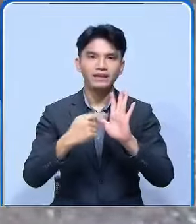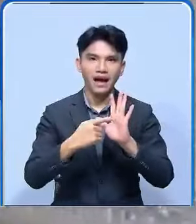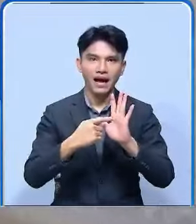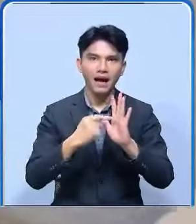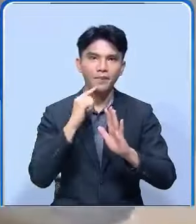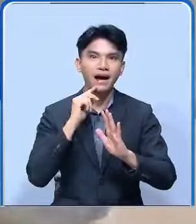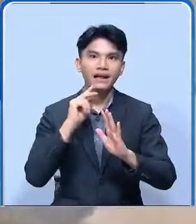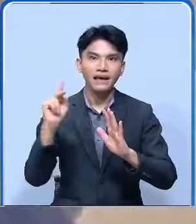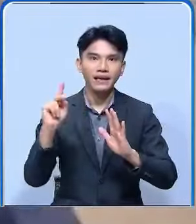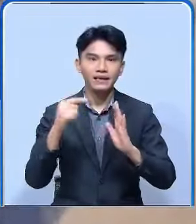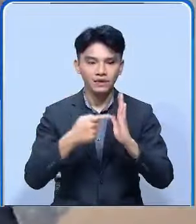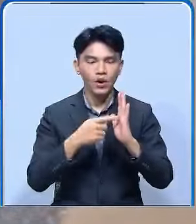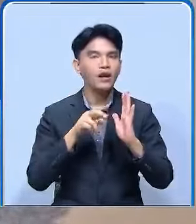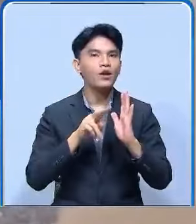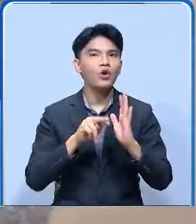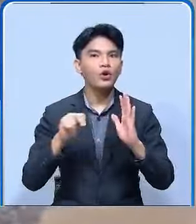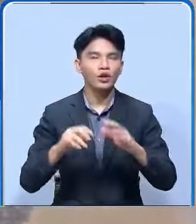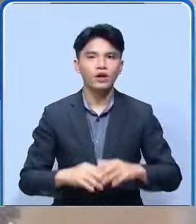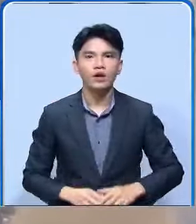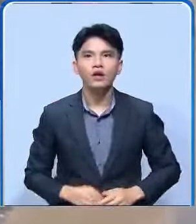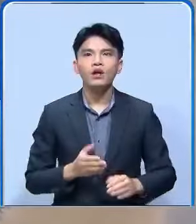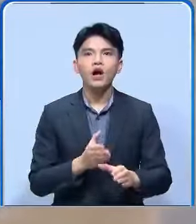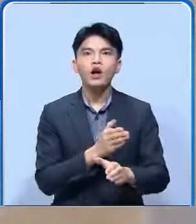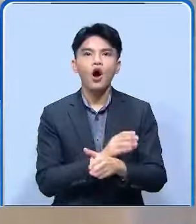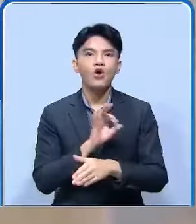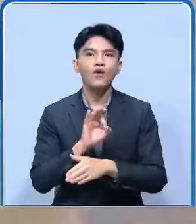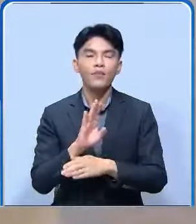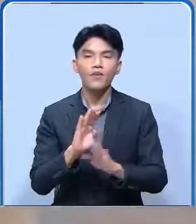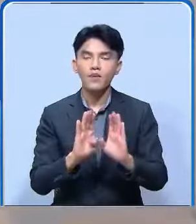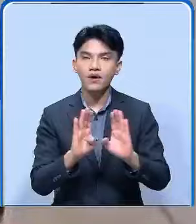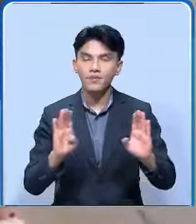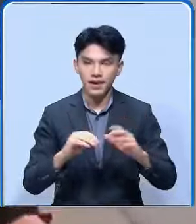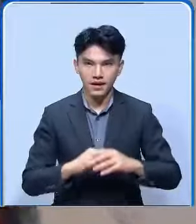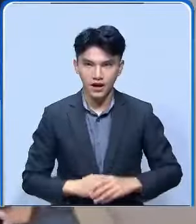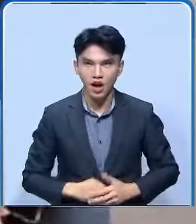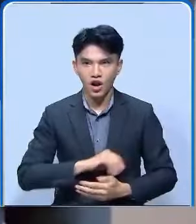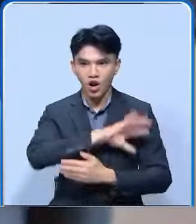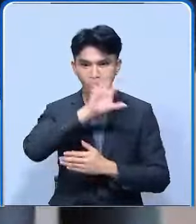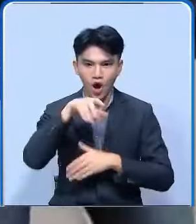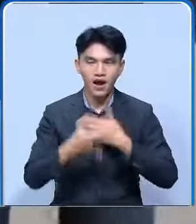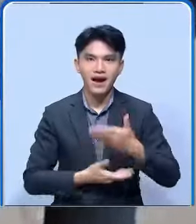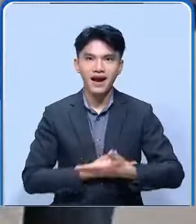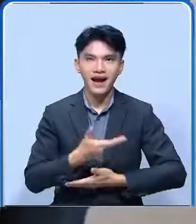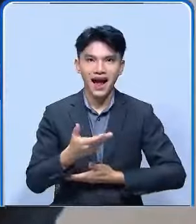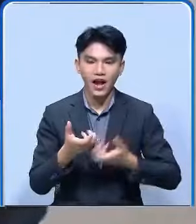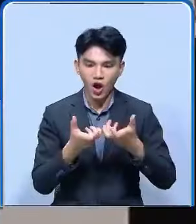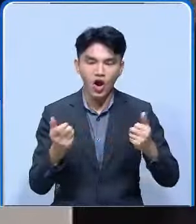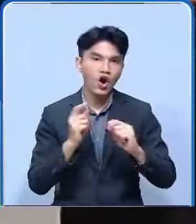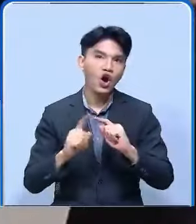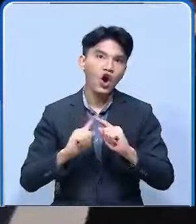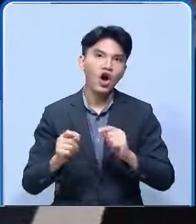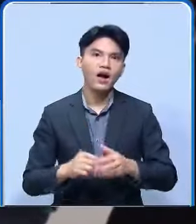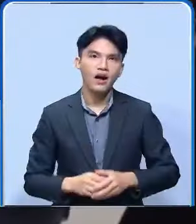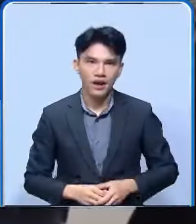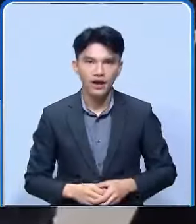ร็ดจังหวัดนนทบุรีหลังจากเคยไปเปิดเพจ Facebook แล้วก็เหมือนกับไปโพสต์หลอกขายชุดเฟอร์นิเจอร์ครับเป็นชุดรับ